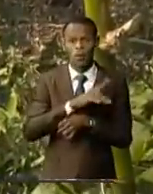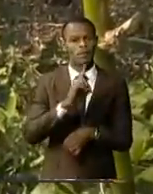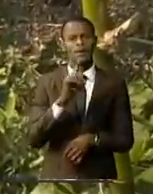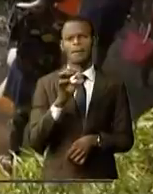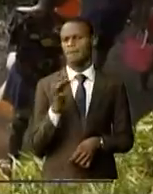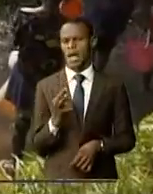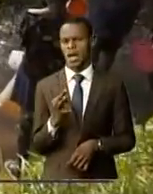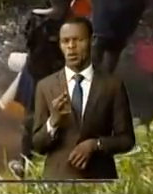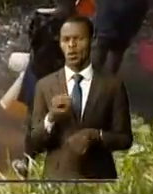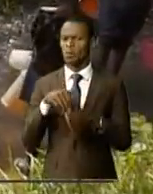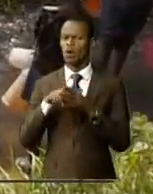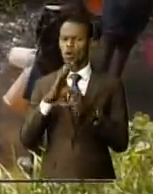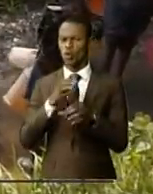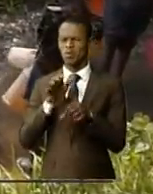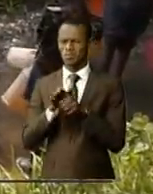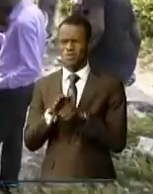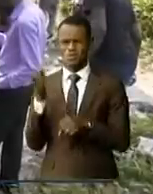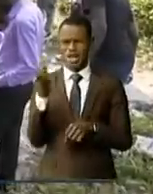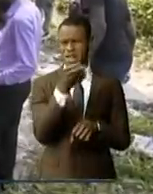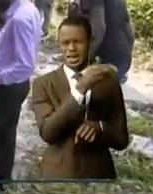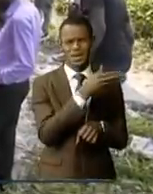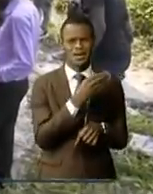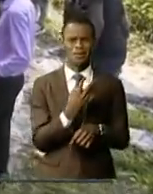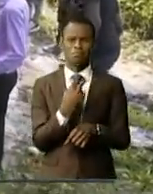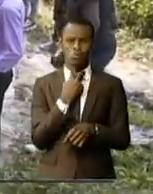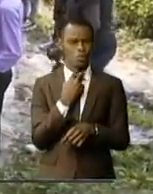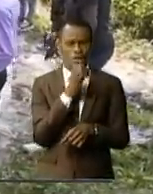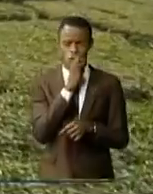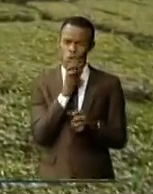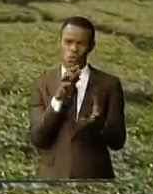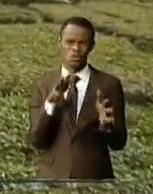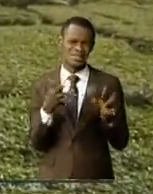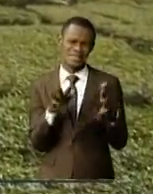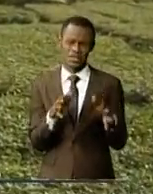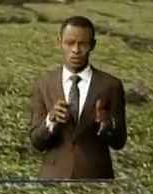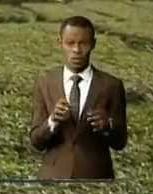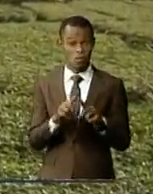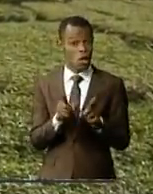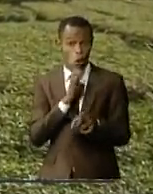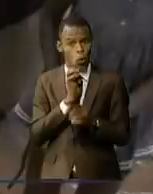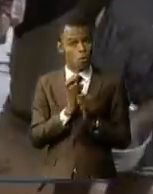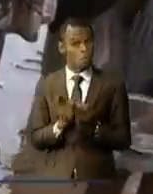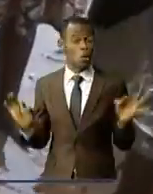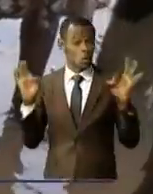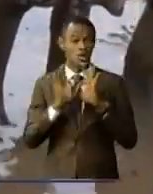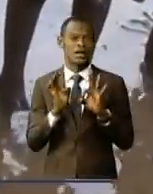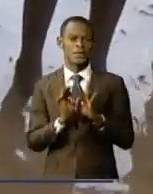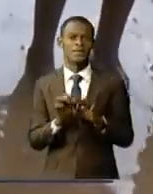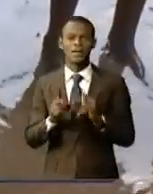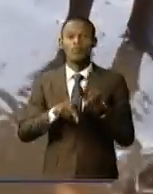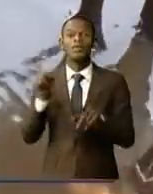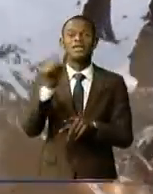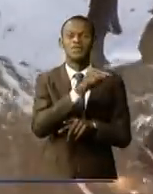d'Enselé, Maloukou et Kimbanseke. Pourtant, l'eau c'est la vie, dit-on. Faute de mieux, cette population a toujours recouru à l'eau